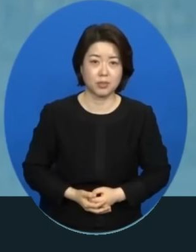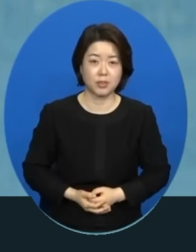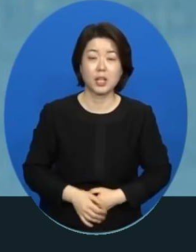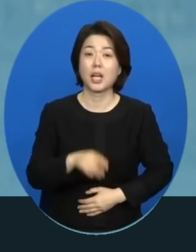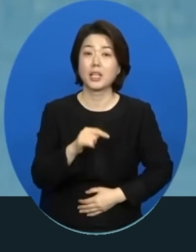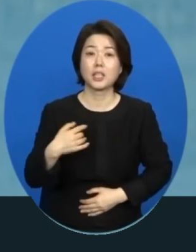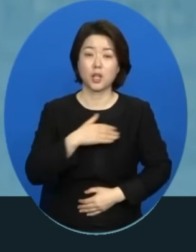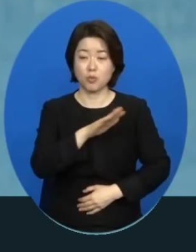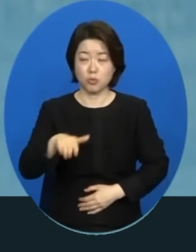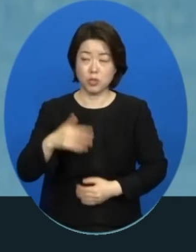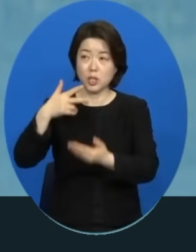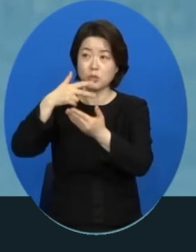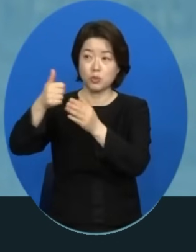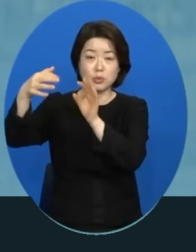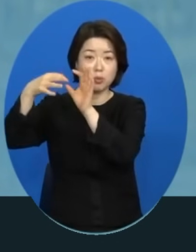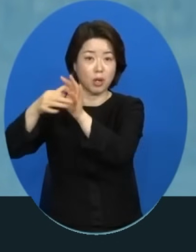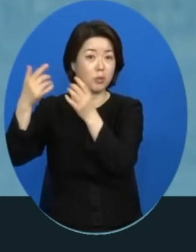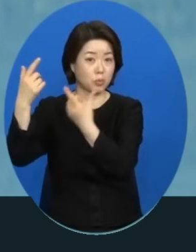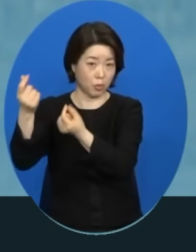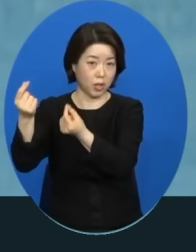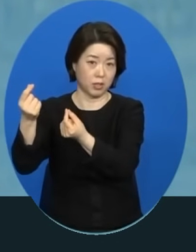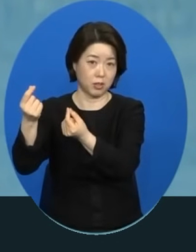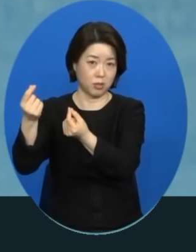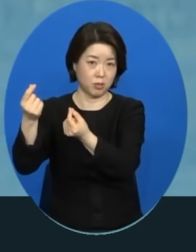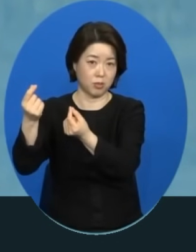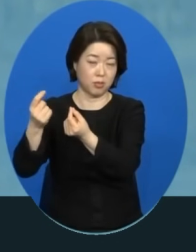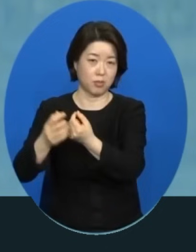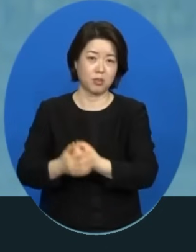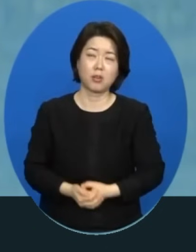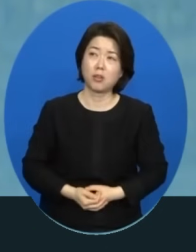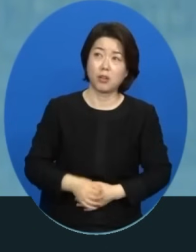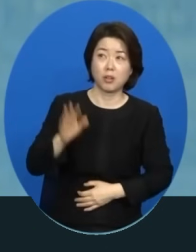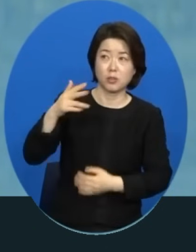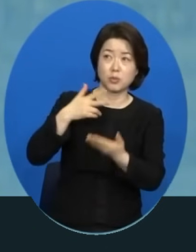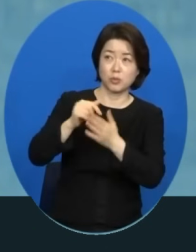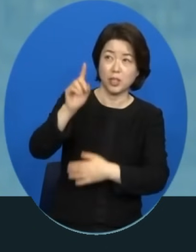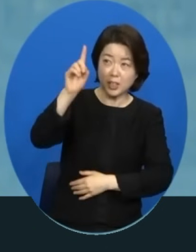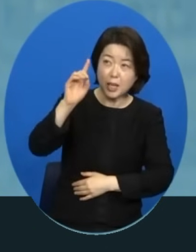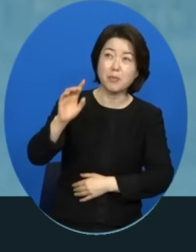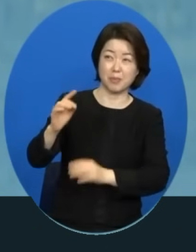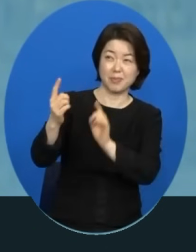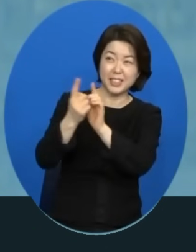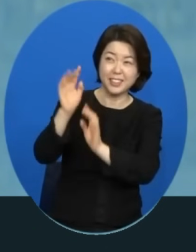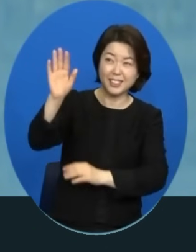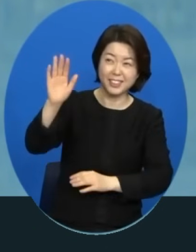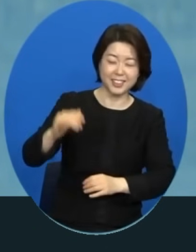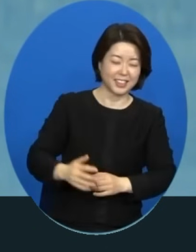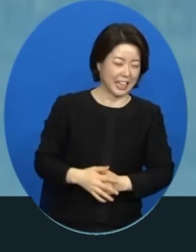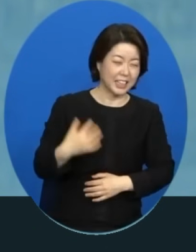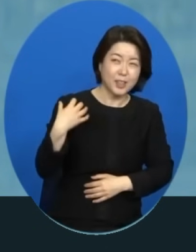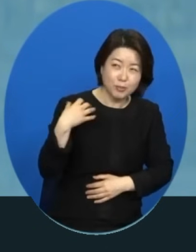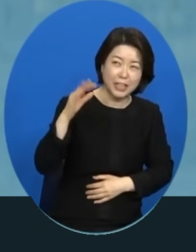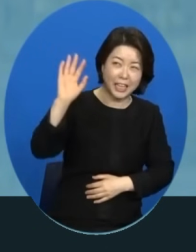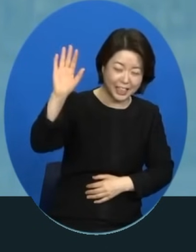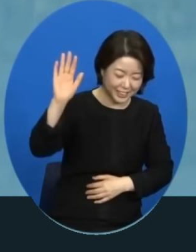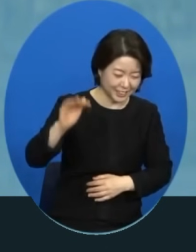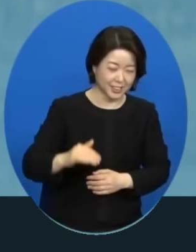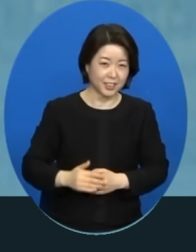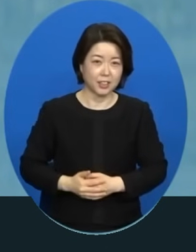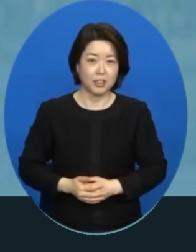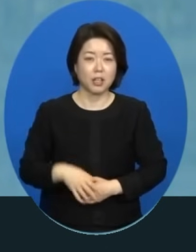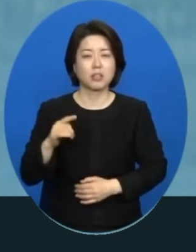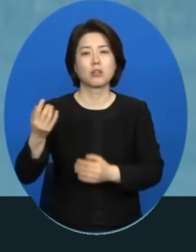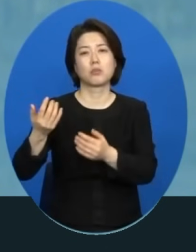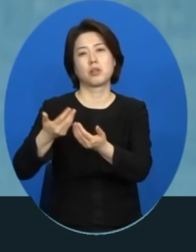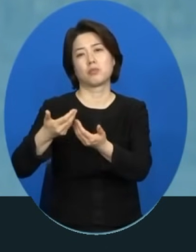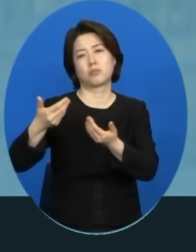이것이 우리와 주님과의 관계도 마찬가지예요. 주님, 일주일에 한 번만 만나요, 우리. 너무 부담스러워요, 서로. 그럼